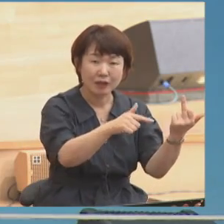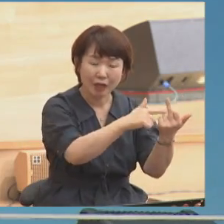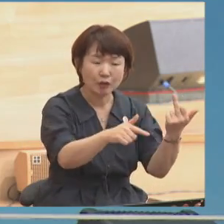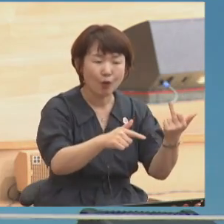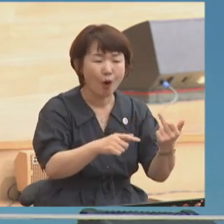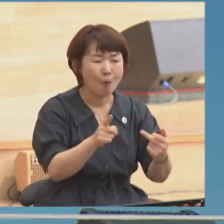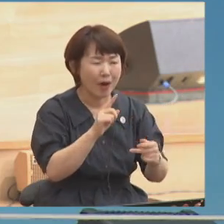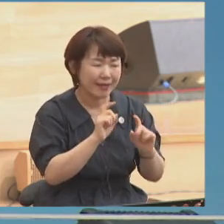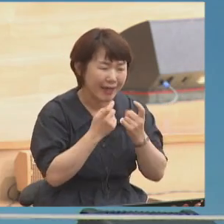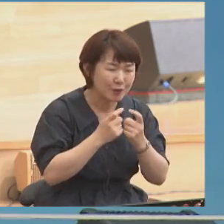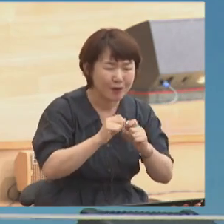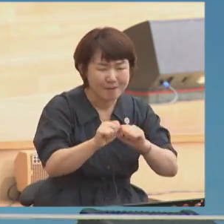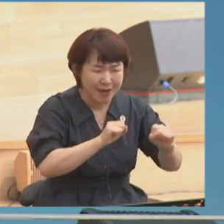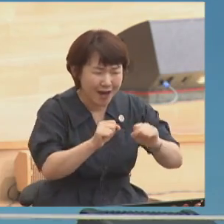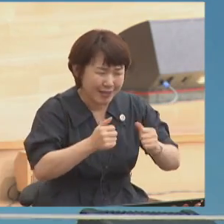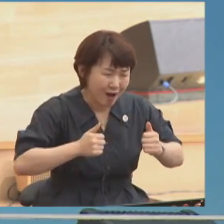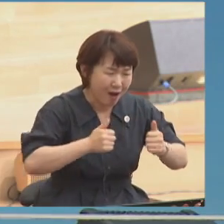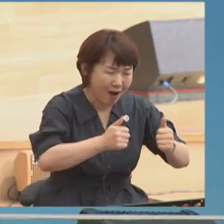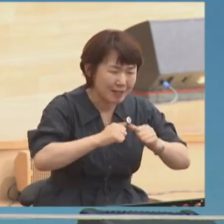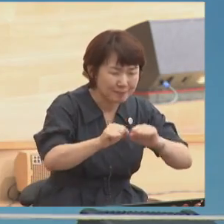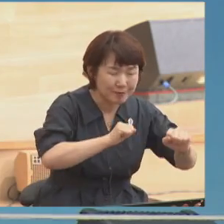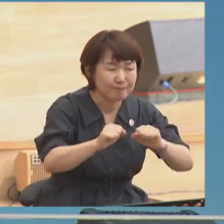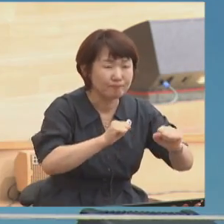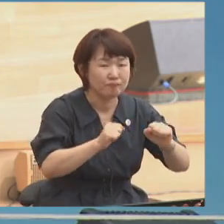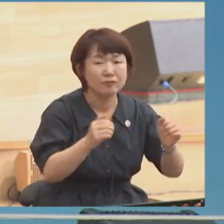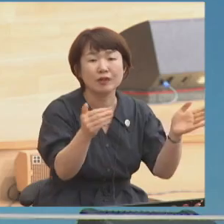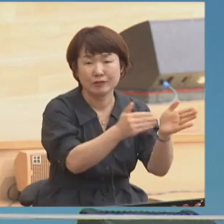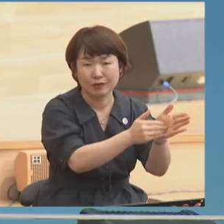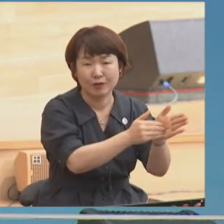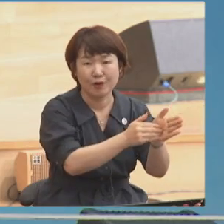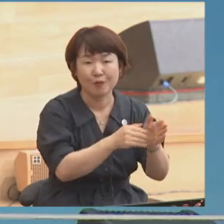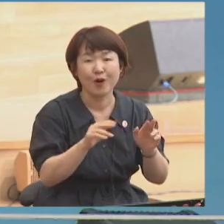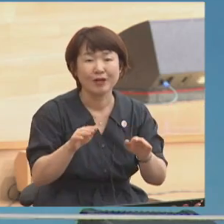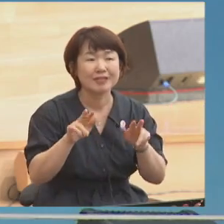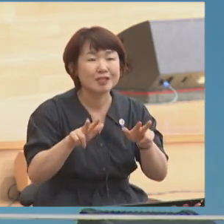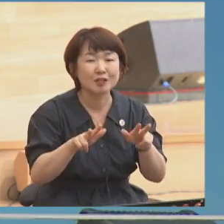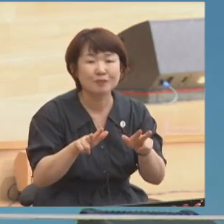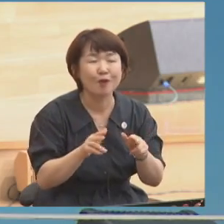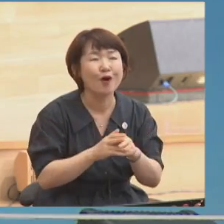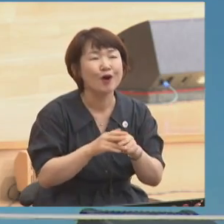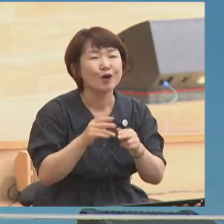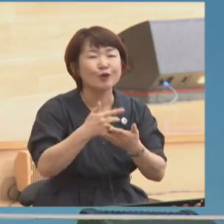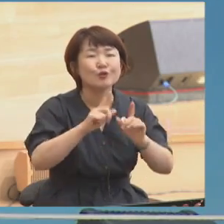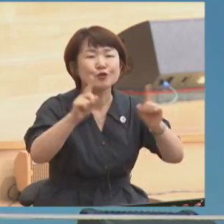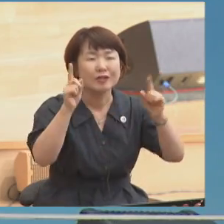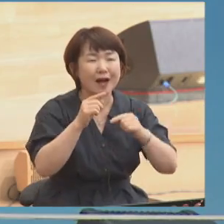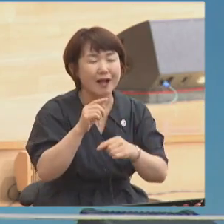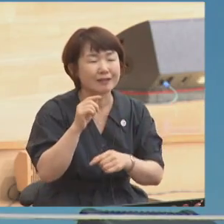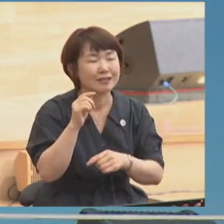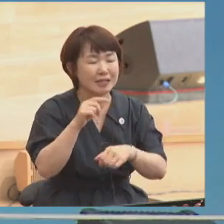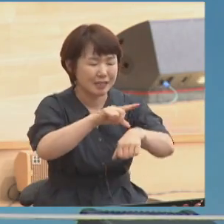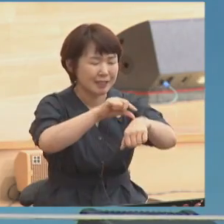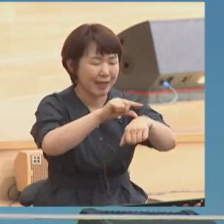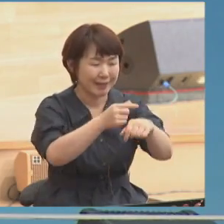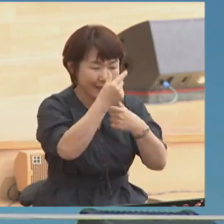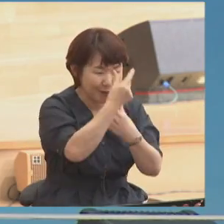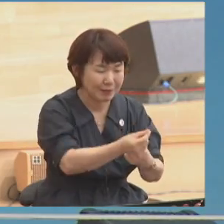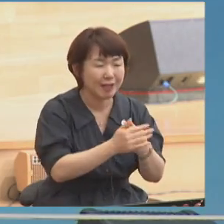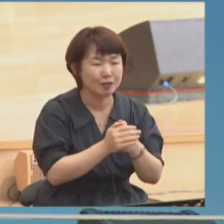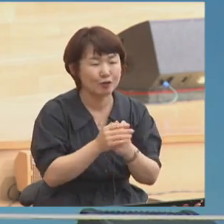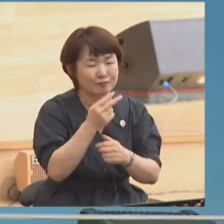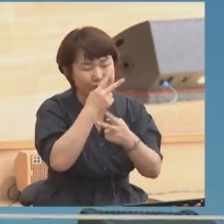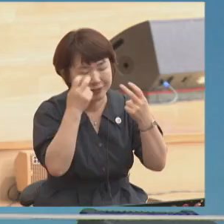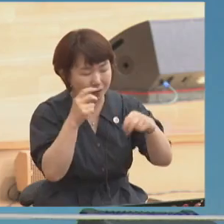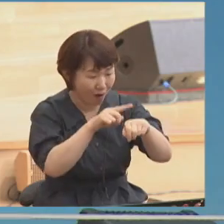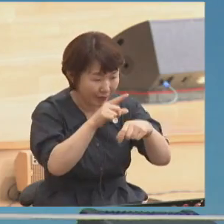할 도리를 다 했어. 우리 식으로 말하면 주일날 아침에 알람 맞춰놔서 어느 정도 일찍 일어나서 딱